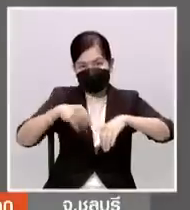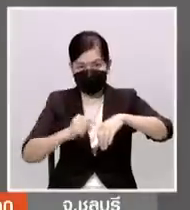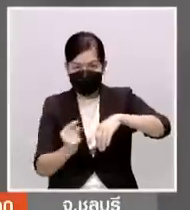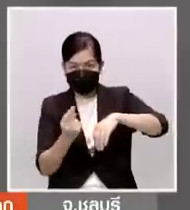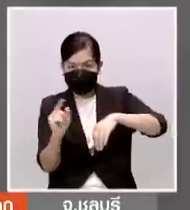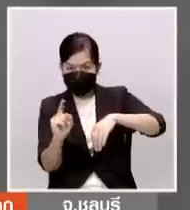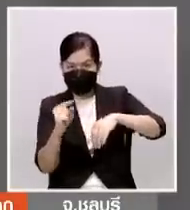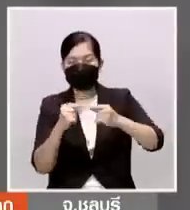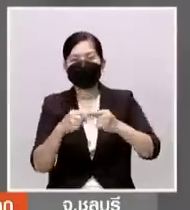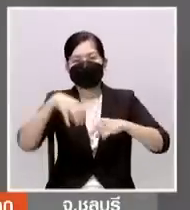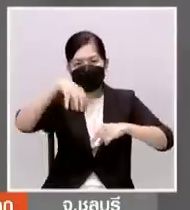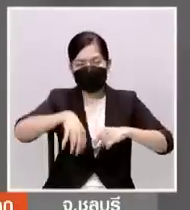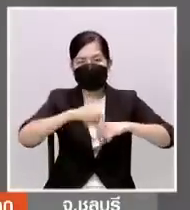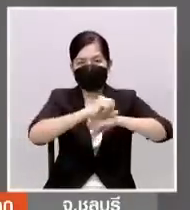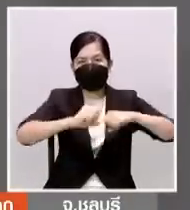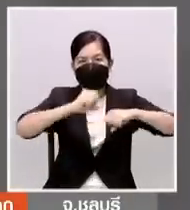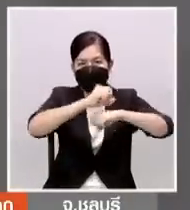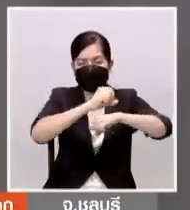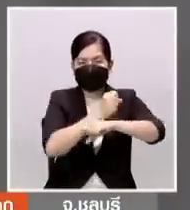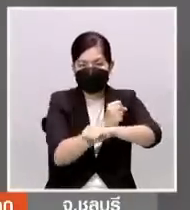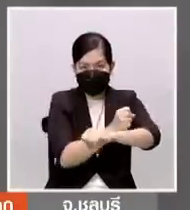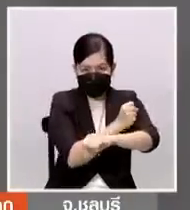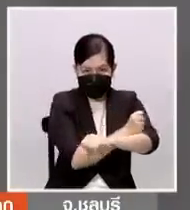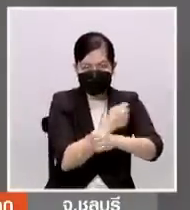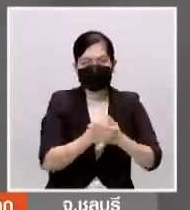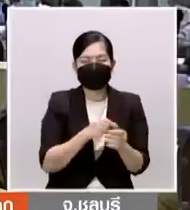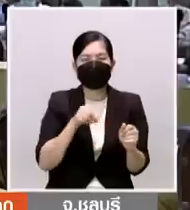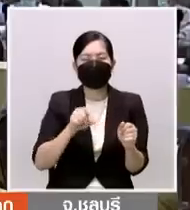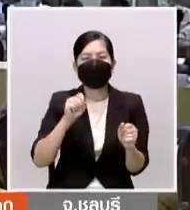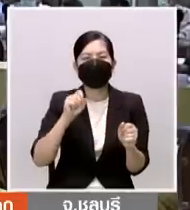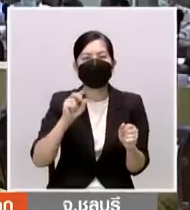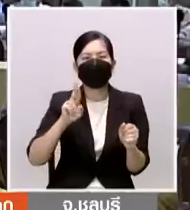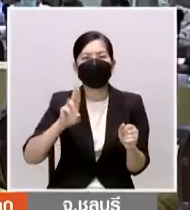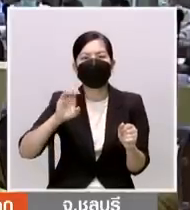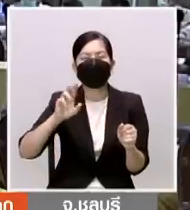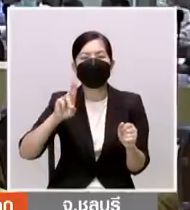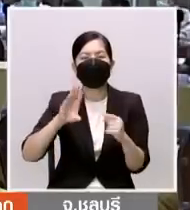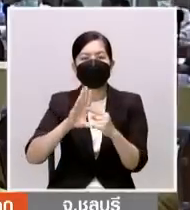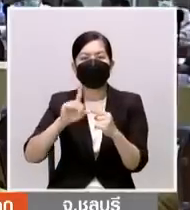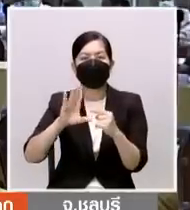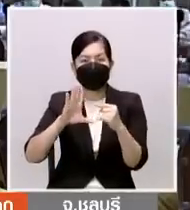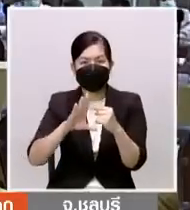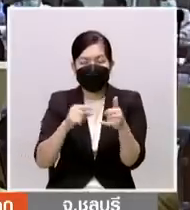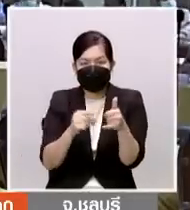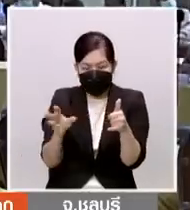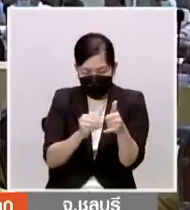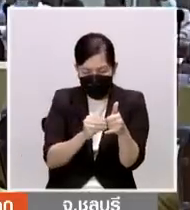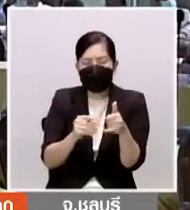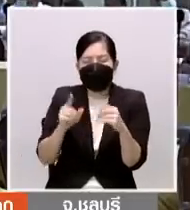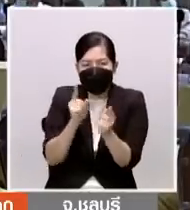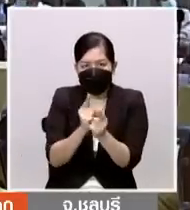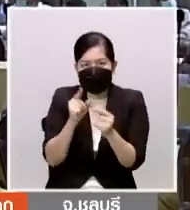แคมป์คนงานก่อสร้างตั้งอยู่ตำบลเขาคันทรงอำเภอศรีราชาที่พบมากถึง188คน